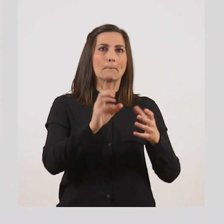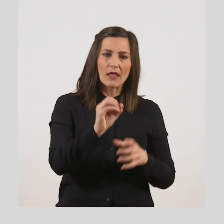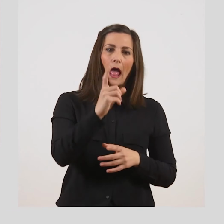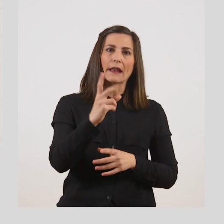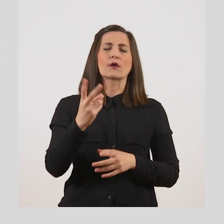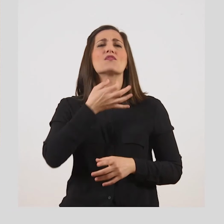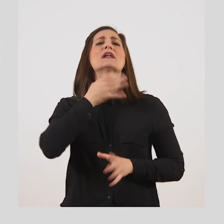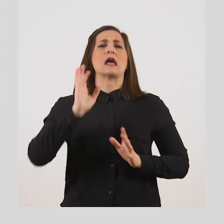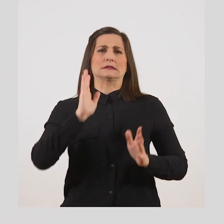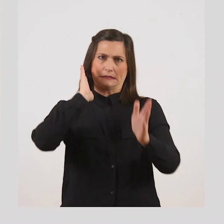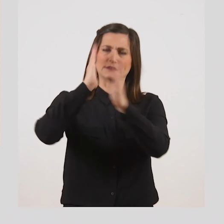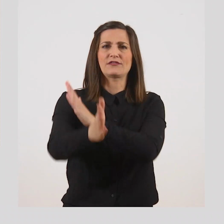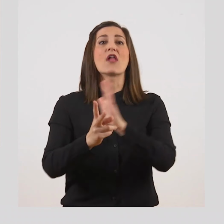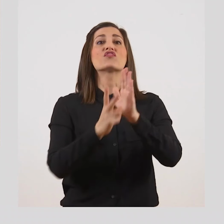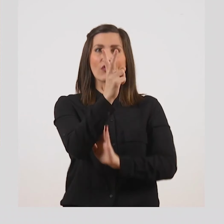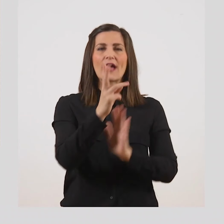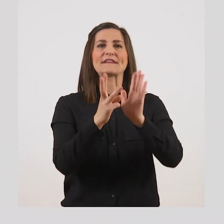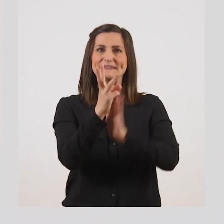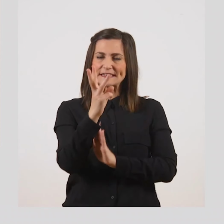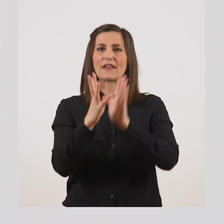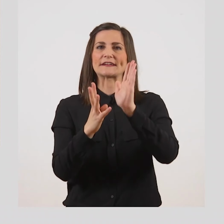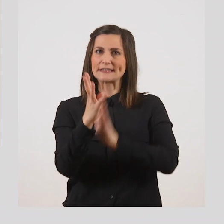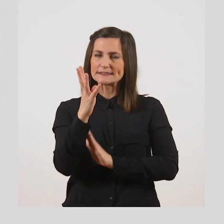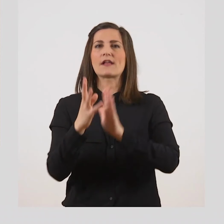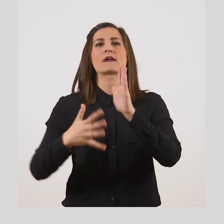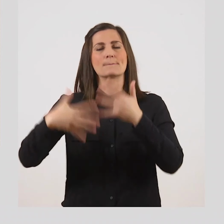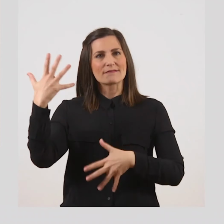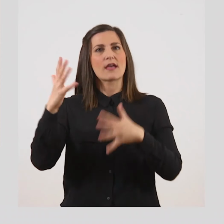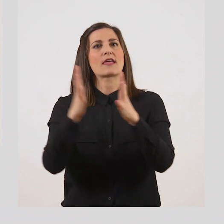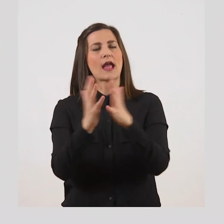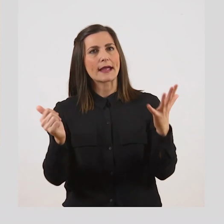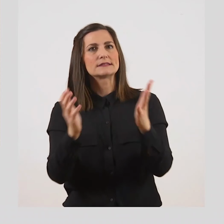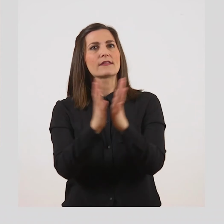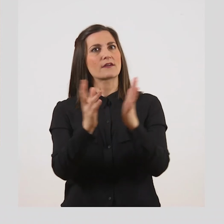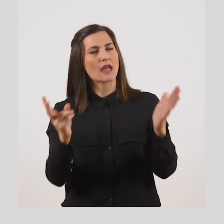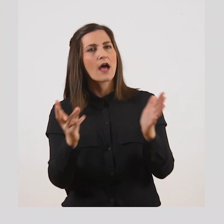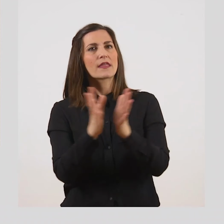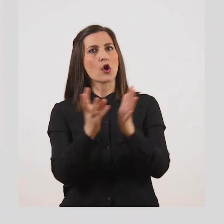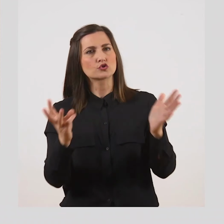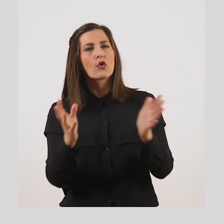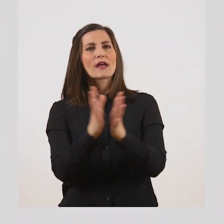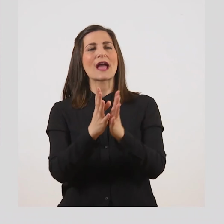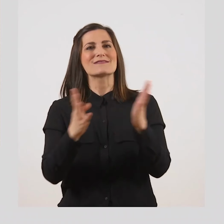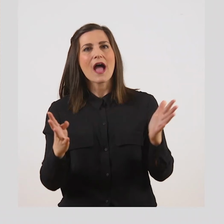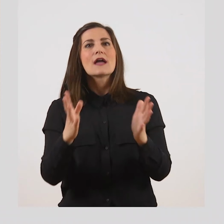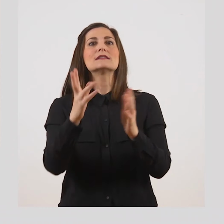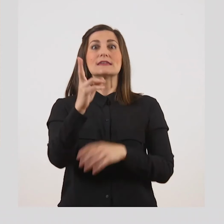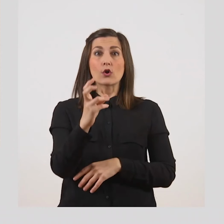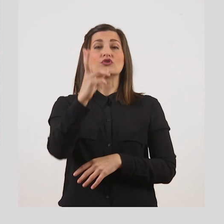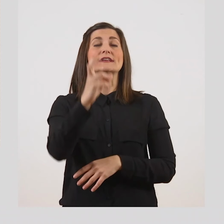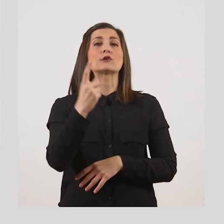είναι 12. Έτσι, 12. Και πάω στα κορίτσια. 13, 14, 15, 16, 17, 18, 19,